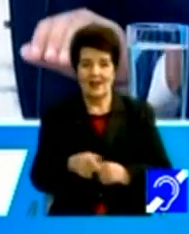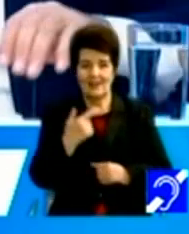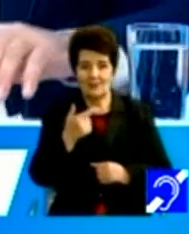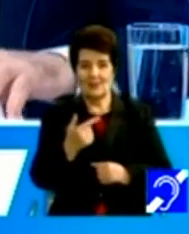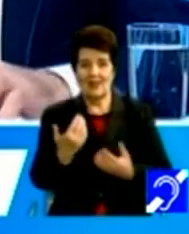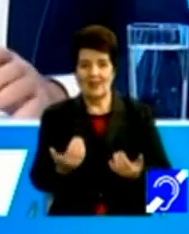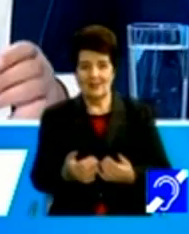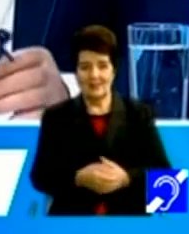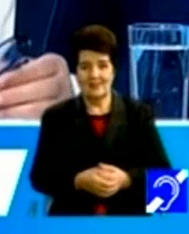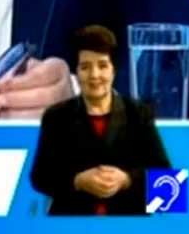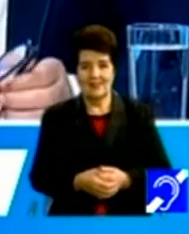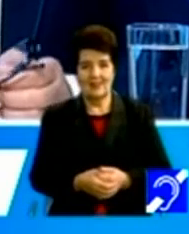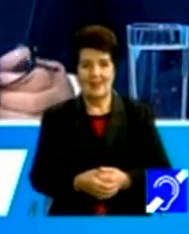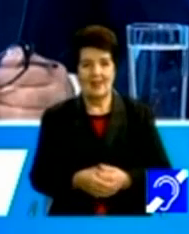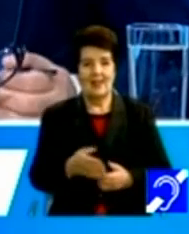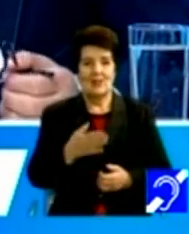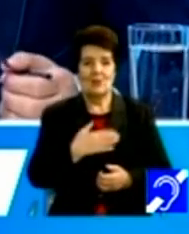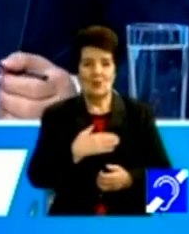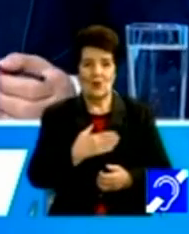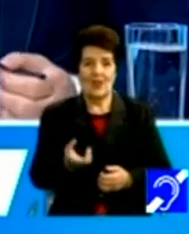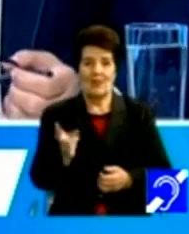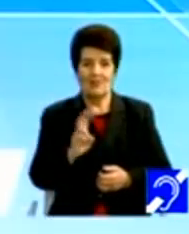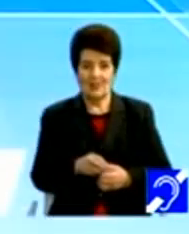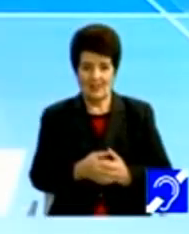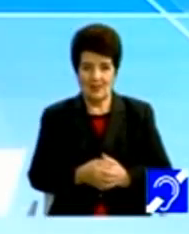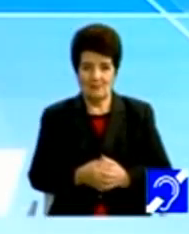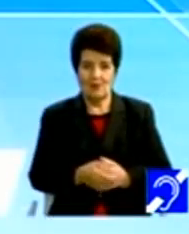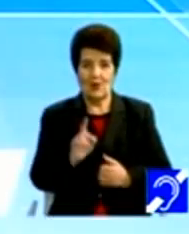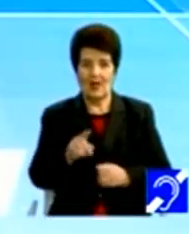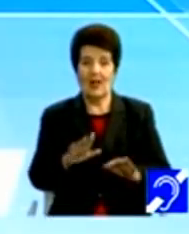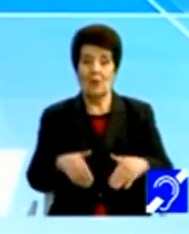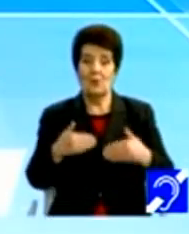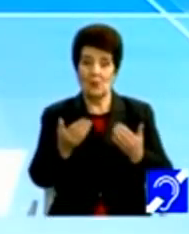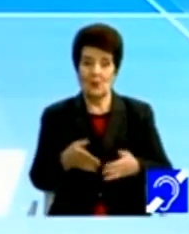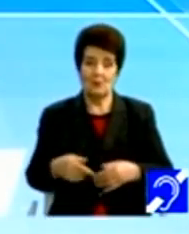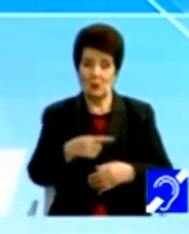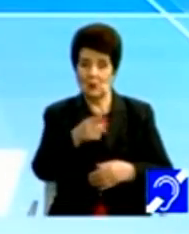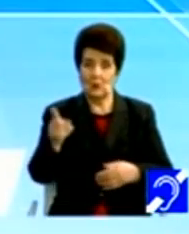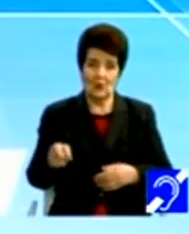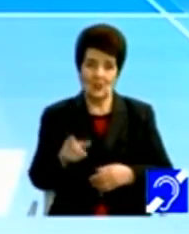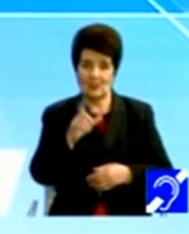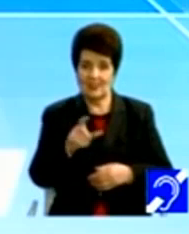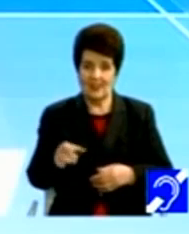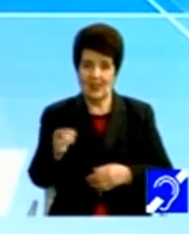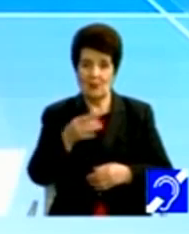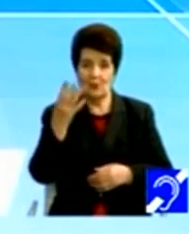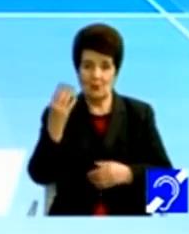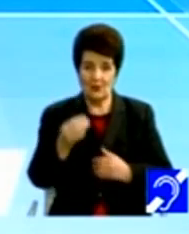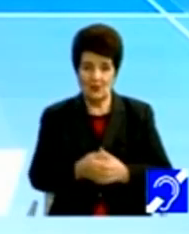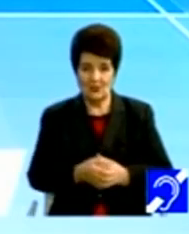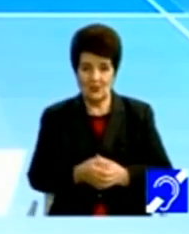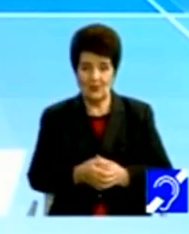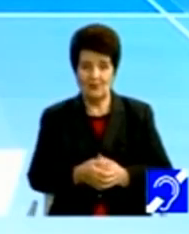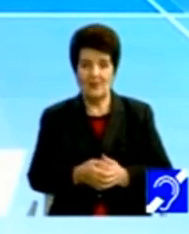alte cauze. Bine, noi venim cu un proiect de țară pe care îl propunem tuturor cetățenilor Republicii Moldova. Am spus lucrul ăsta